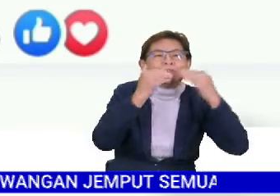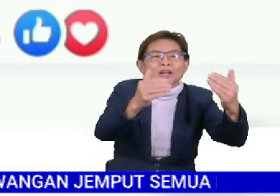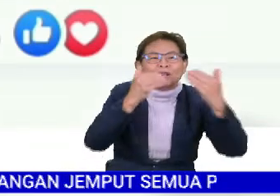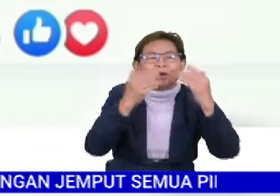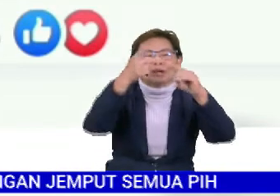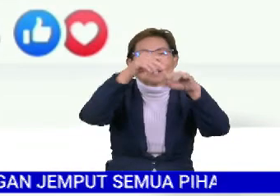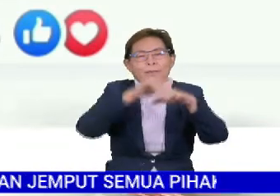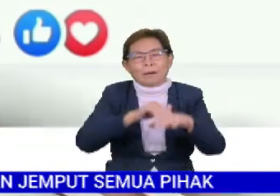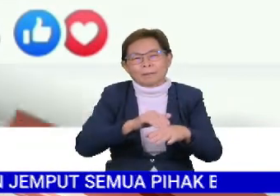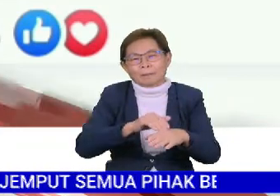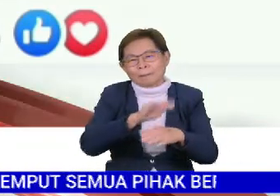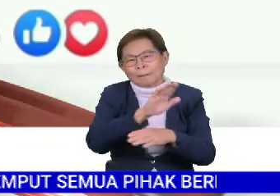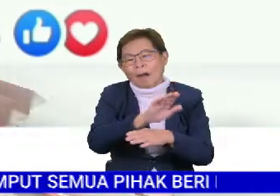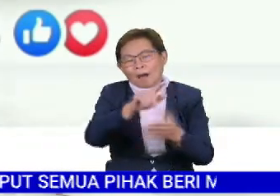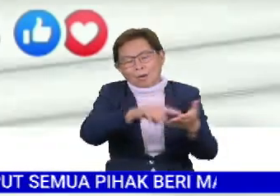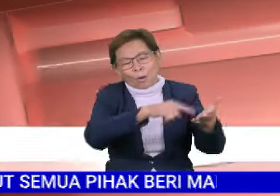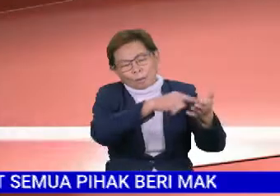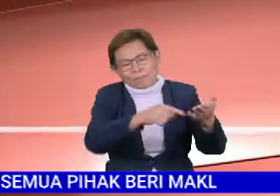kasih pada bahagian komen.